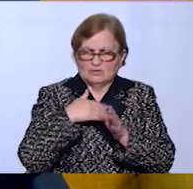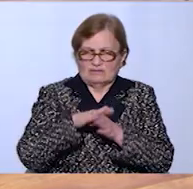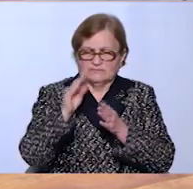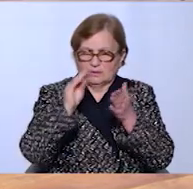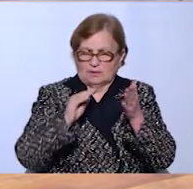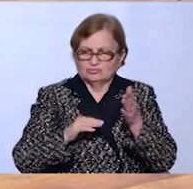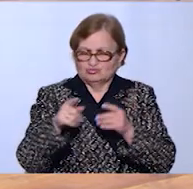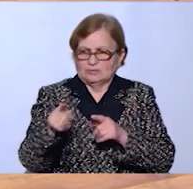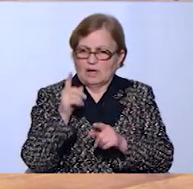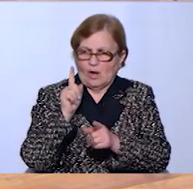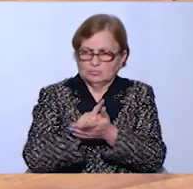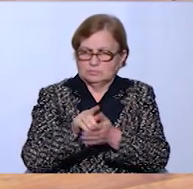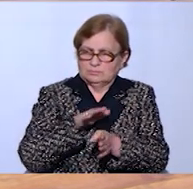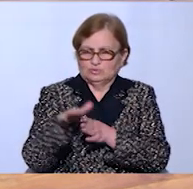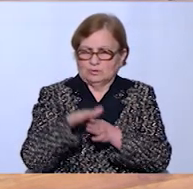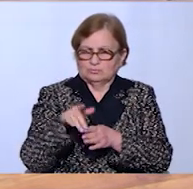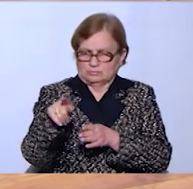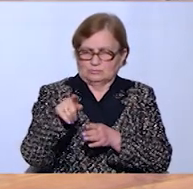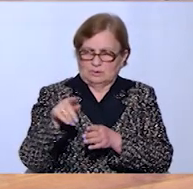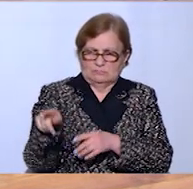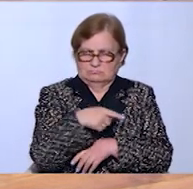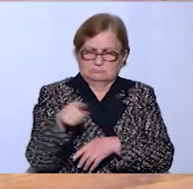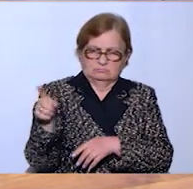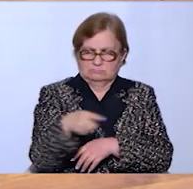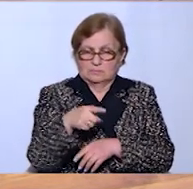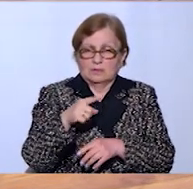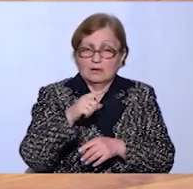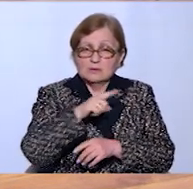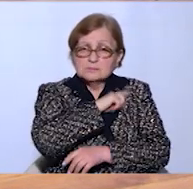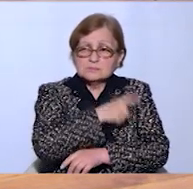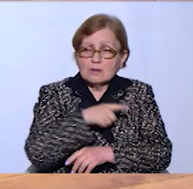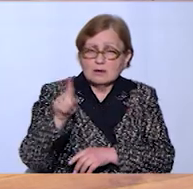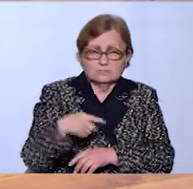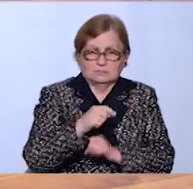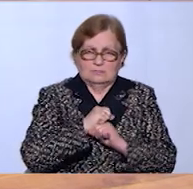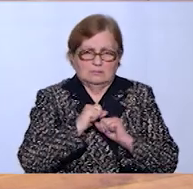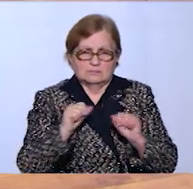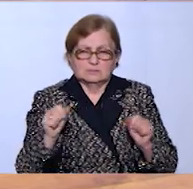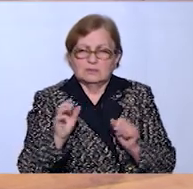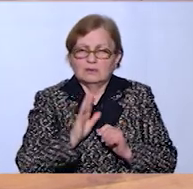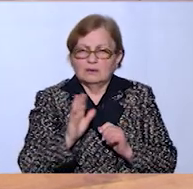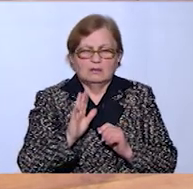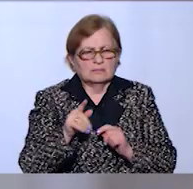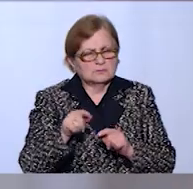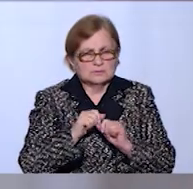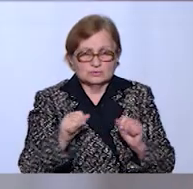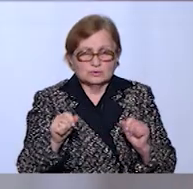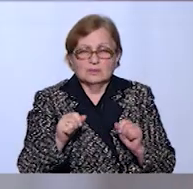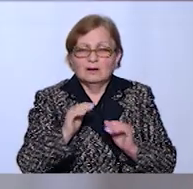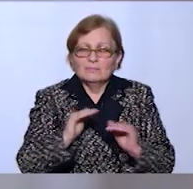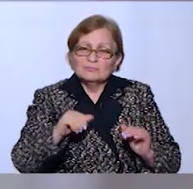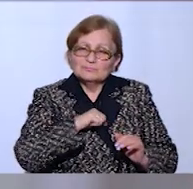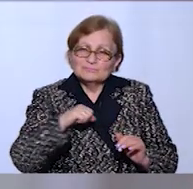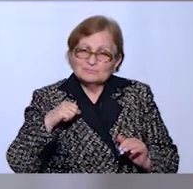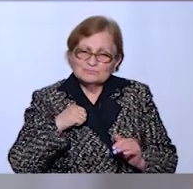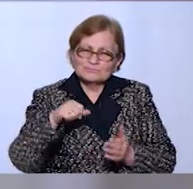ტიპის აქტივობა უნდათ რო შეასრულონ ორშაბათს, სამშაბათს თუ ასე შემდეგ. და ამიტომ მე როგორ მიყვებიან მის მიერ შედგენილ ამ